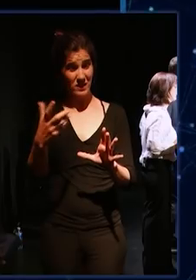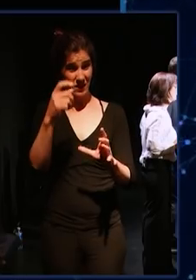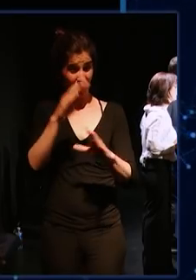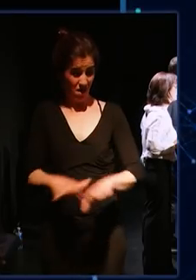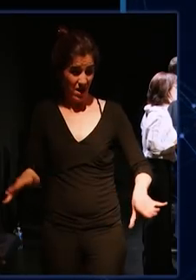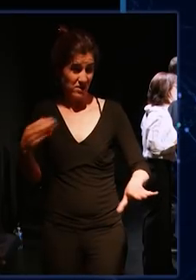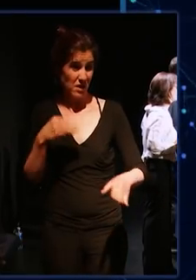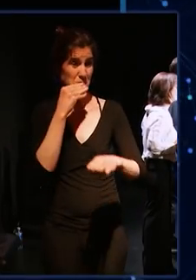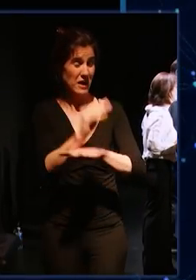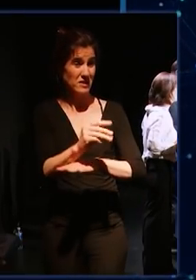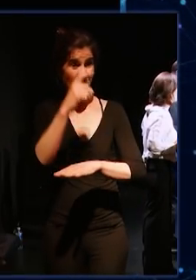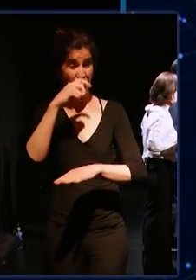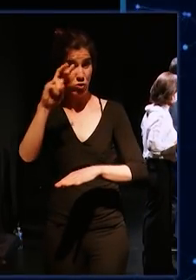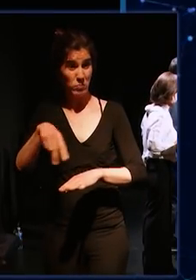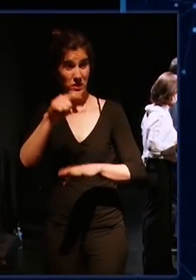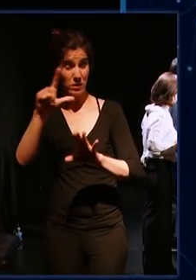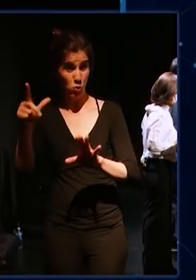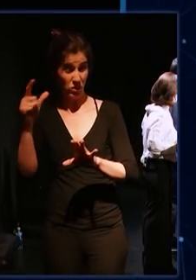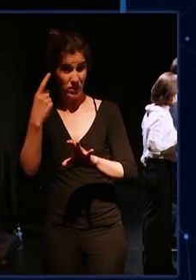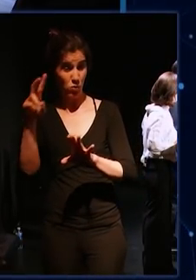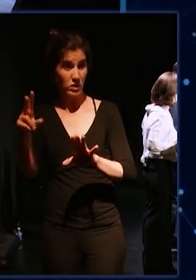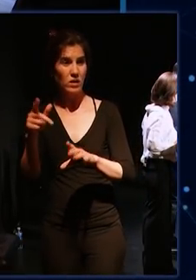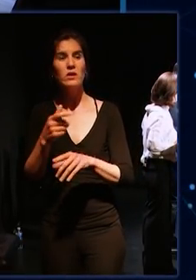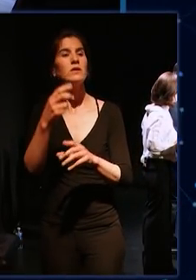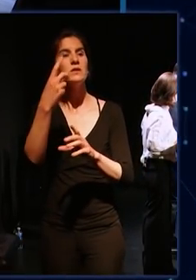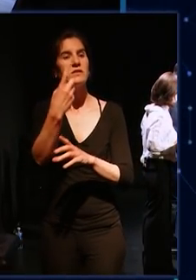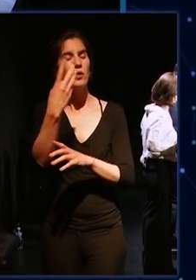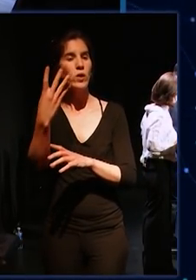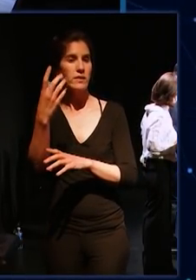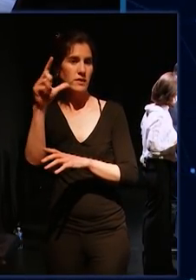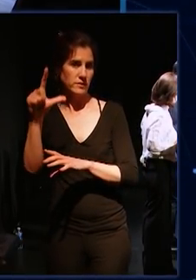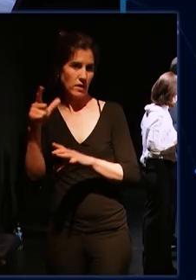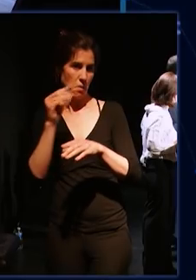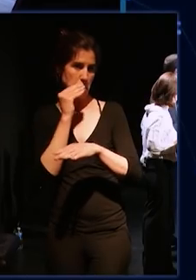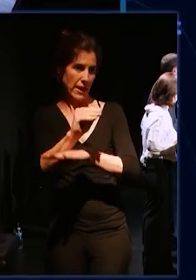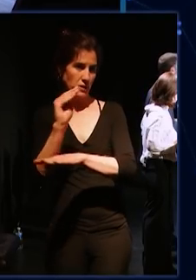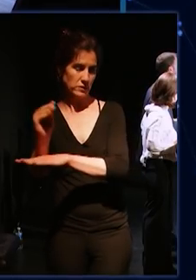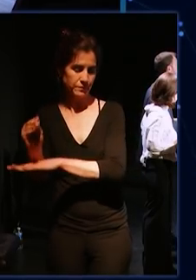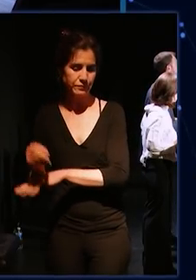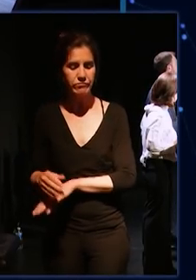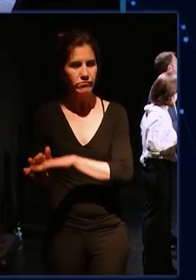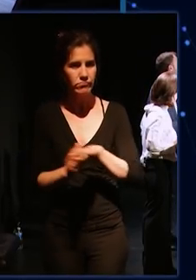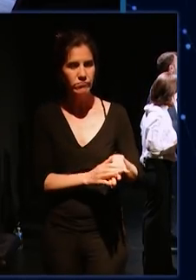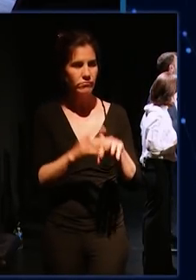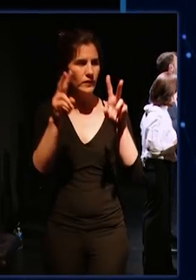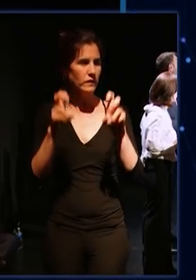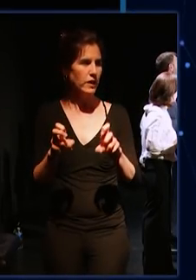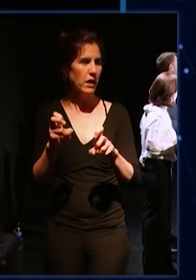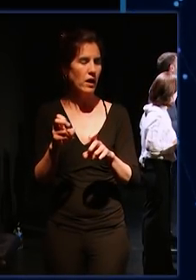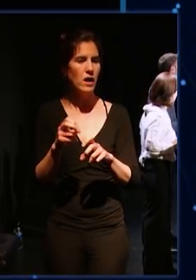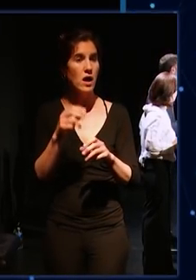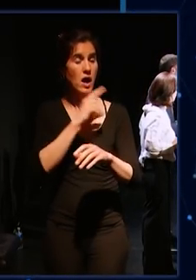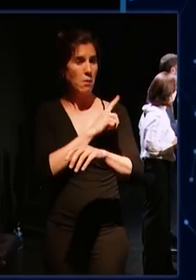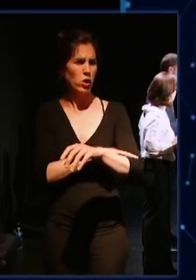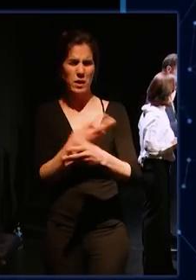beneficiat 147. Molt bé. Acabo. Jordi Nadal. En quant a esport, hi ha tota una sèrie de propostes que